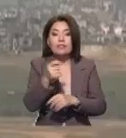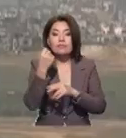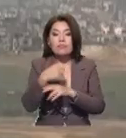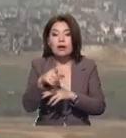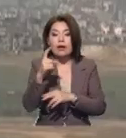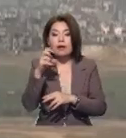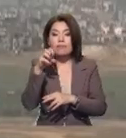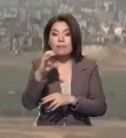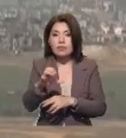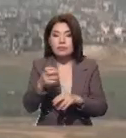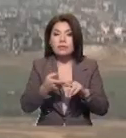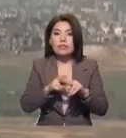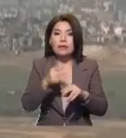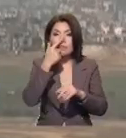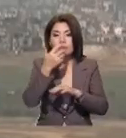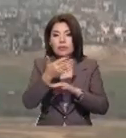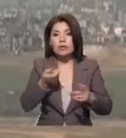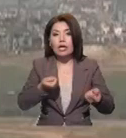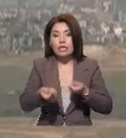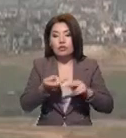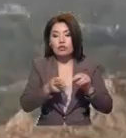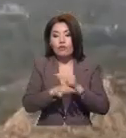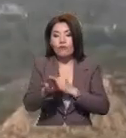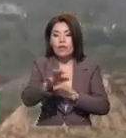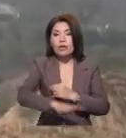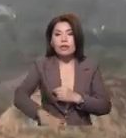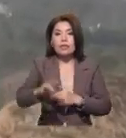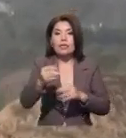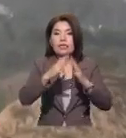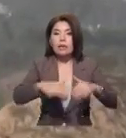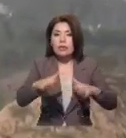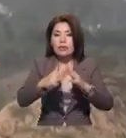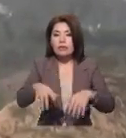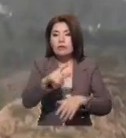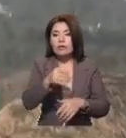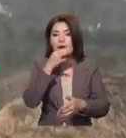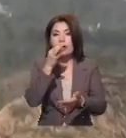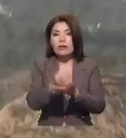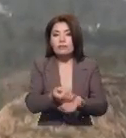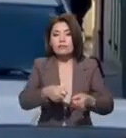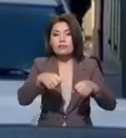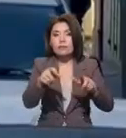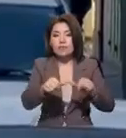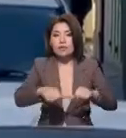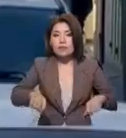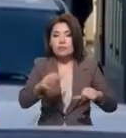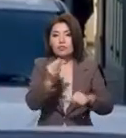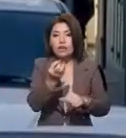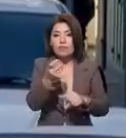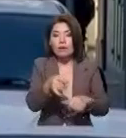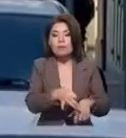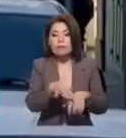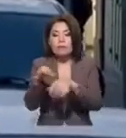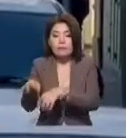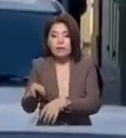Хамас. Так, накануне взяли под контроль их военный лагерь в секторе Газа и ликвидировали ответственного за спецоперации Джамаля Муссу. В ход